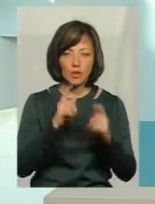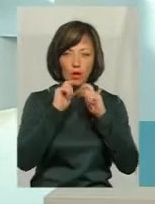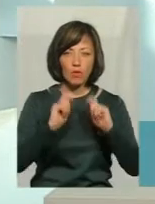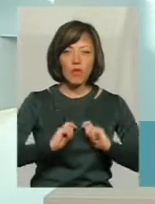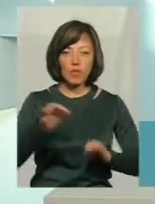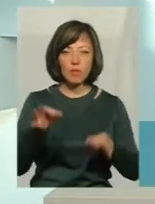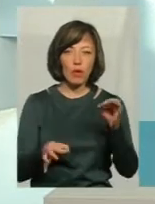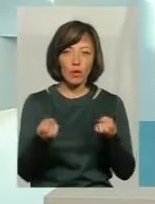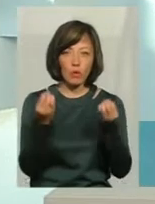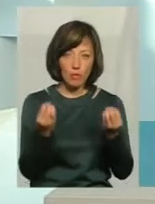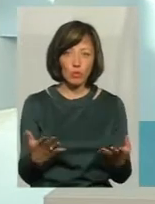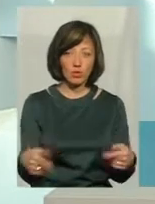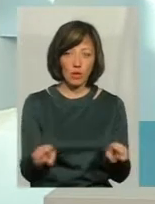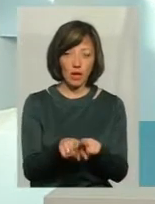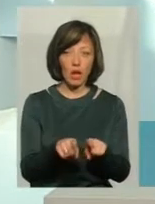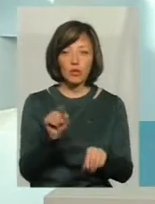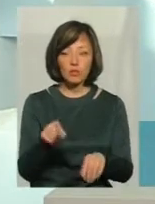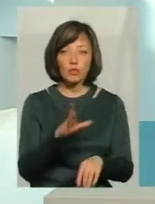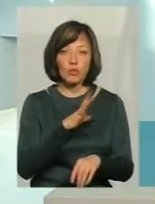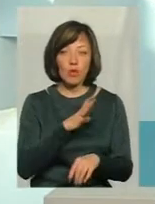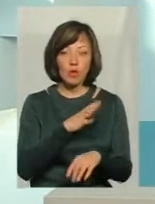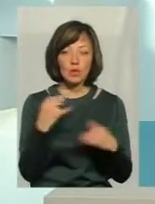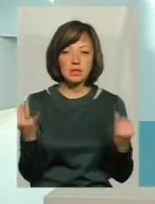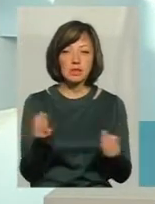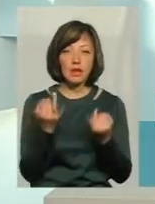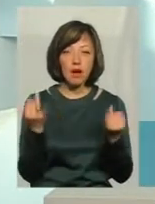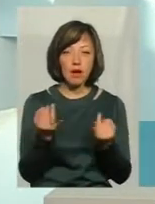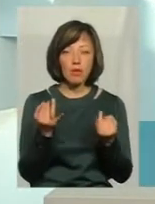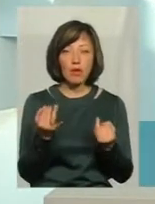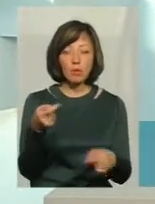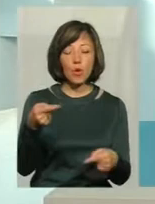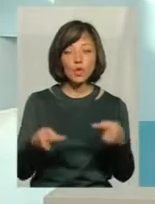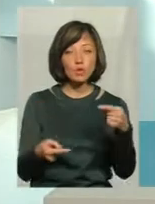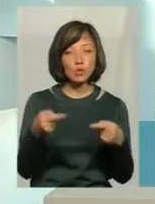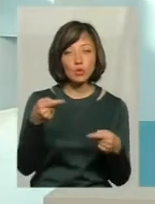природа просто так. Тобто, і тут було б дуже цікаво подискувати